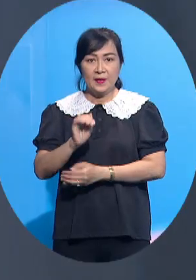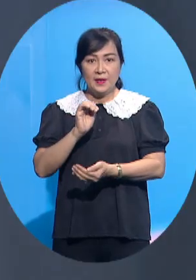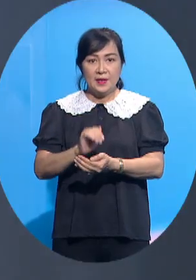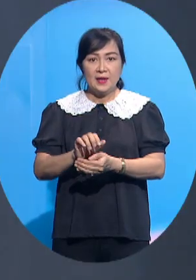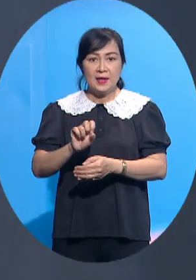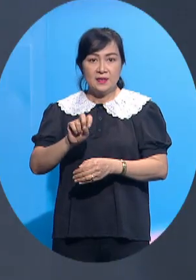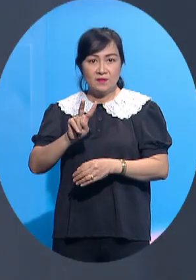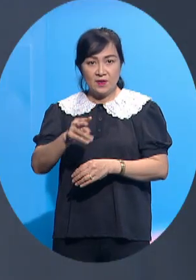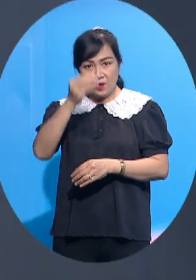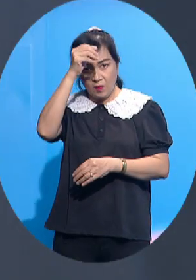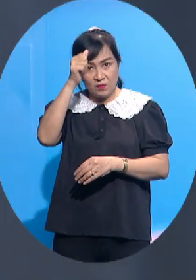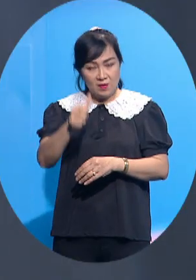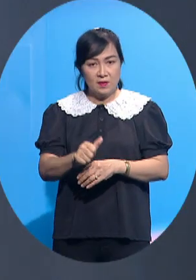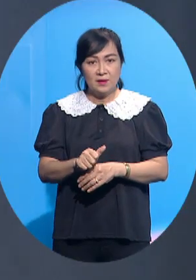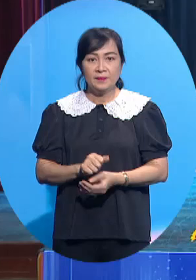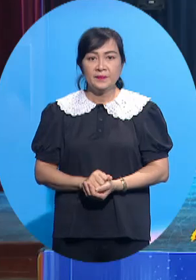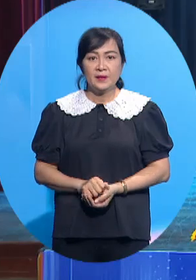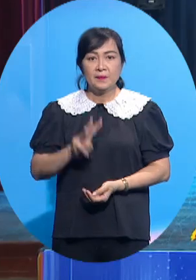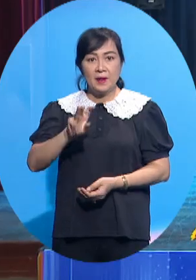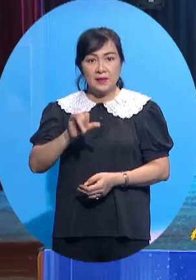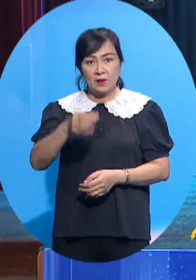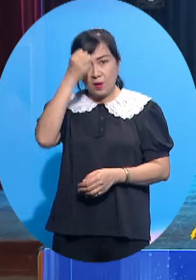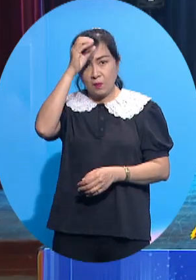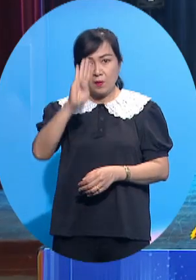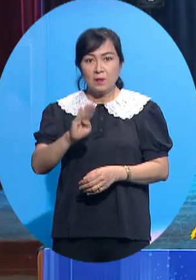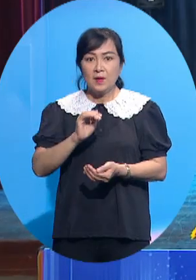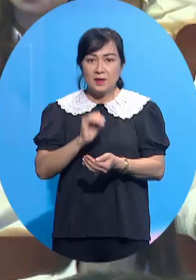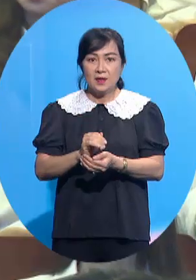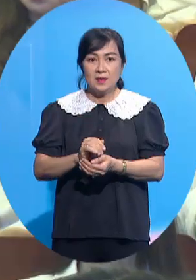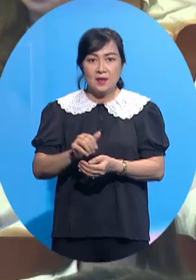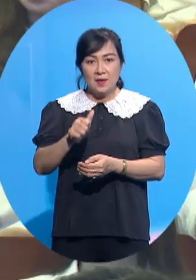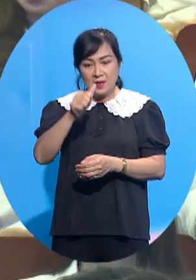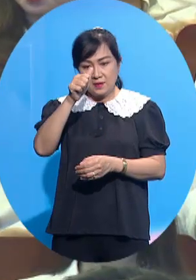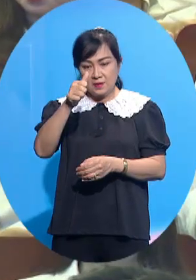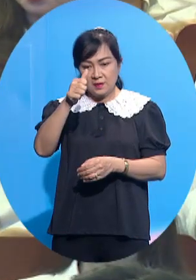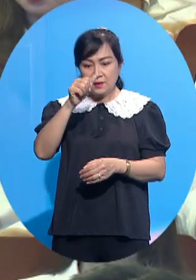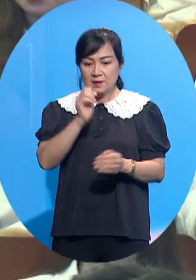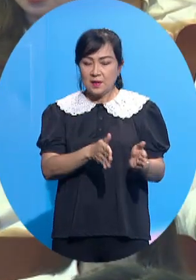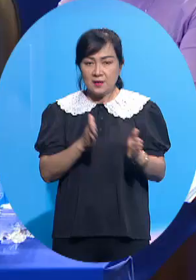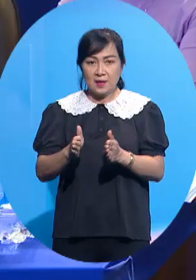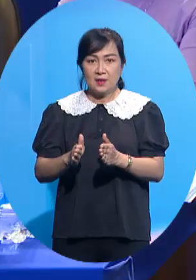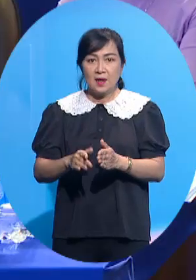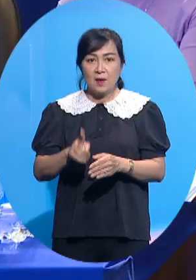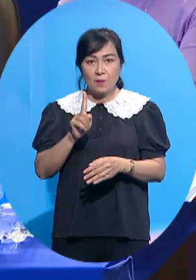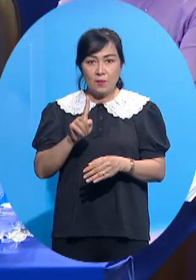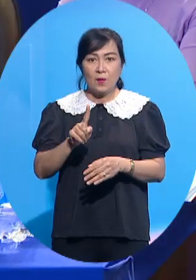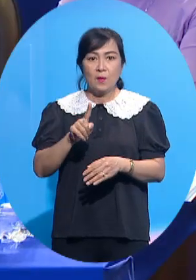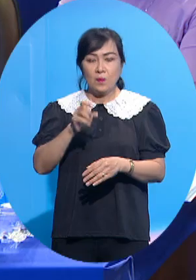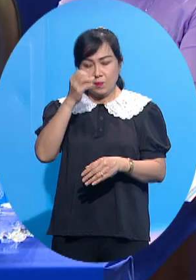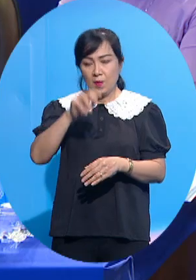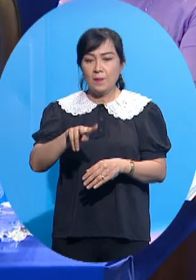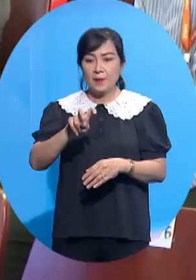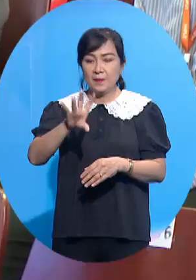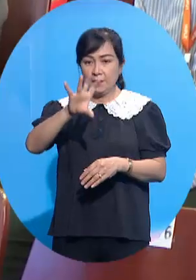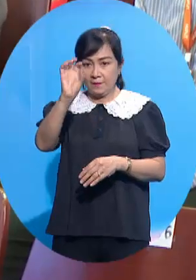2024-2025 dành cho 2 tân sinh viên là thủ khoa, 36 suất học bổng dành cho các thủ khoa ngành, mỗi suất trị giá 25% học